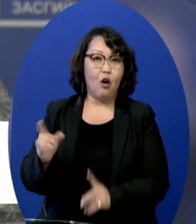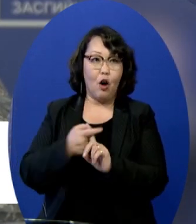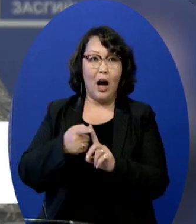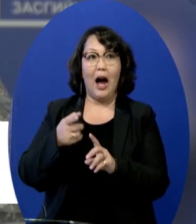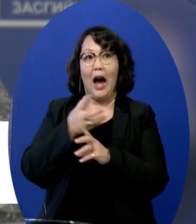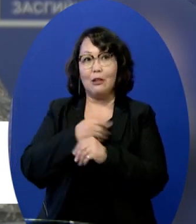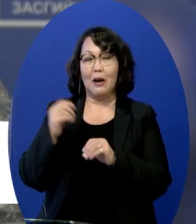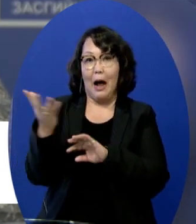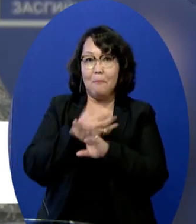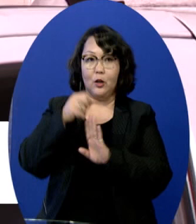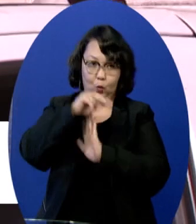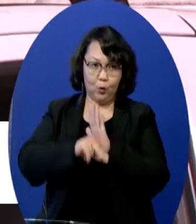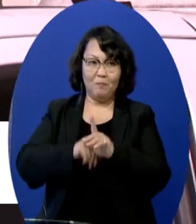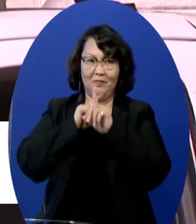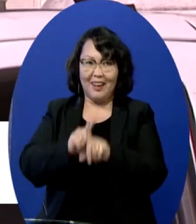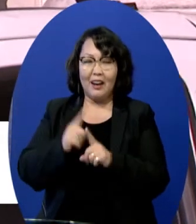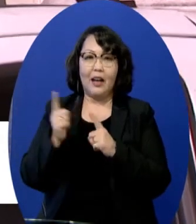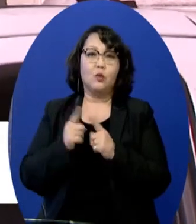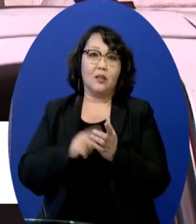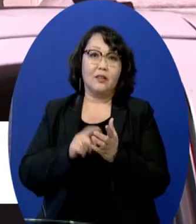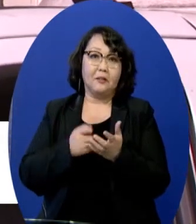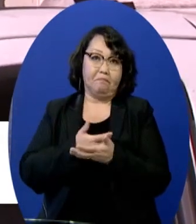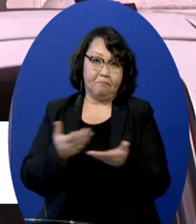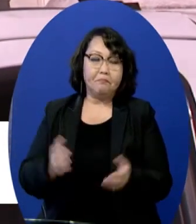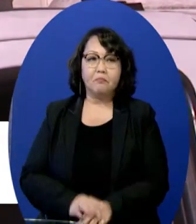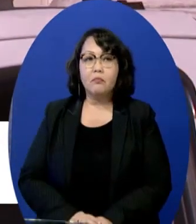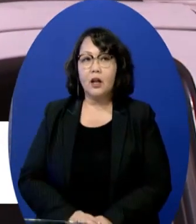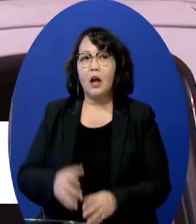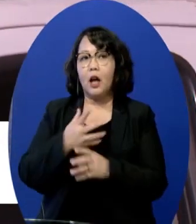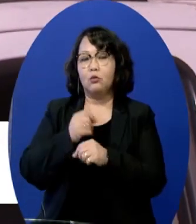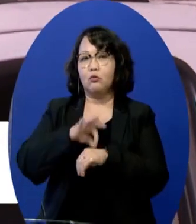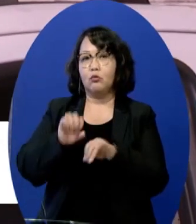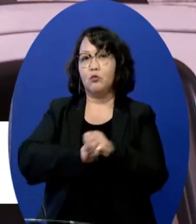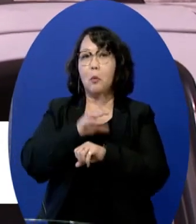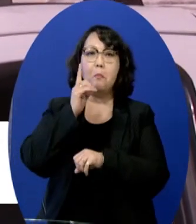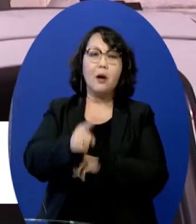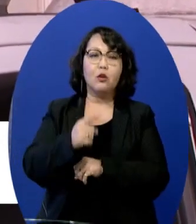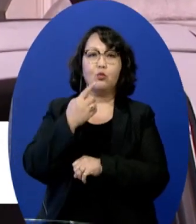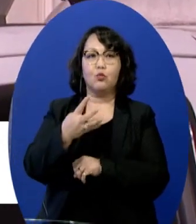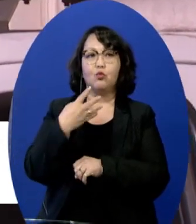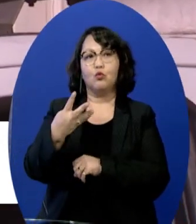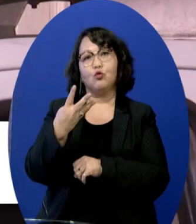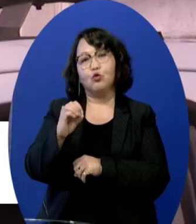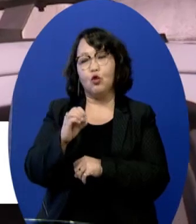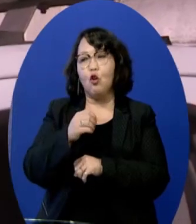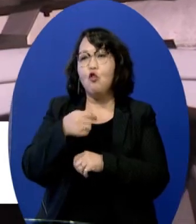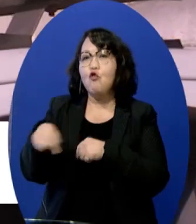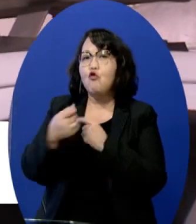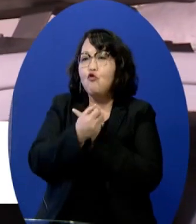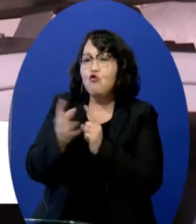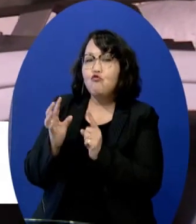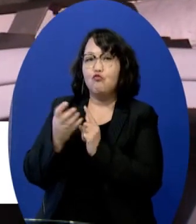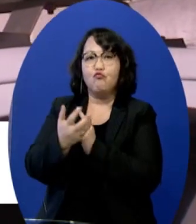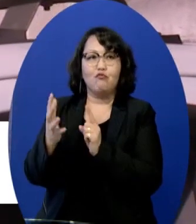дэглэмийг бол ягш сахих хэрэгтэй. Халдвар бүртгэгдсэн голомтод 1440 ойрын хавтал байснаас хяналт хандлтын 14 хоногийн хугацаанд